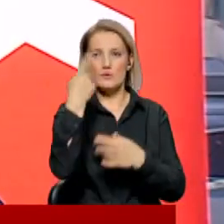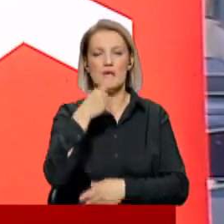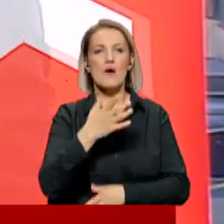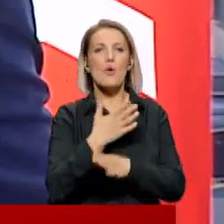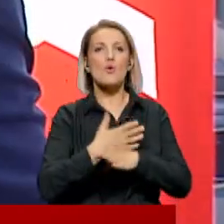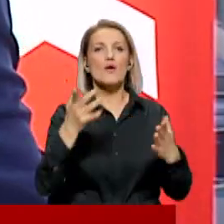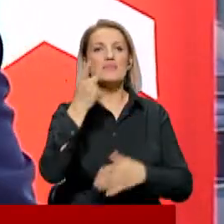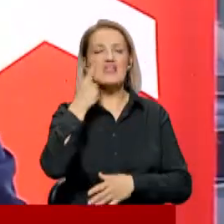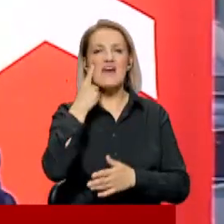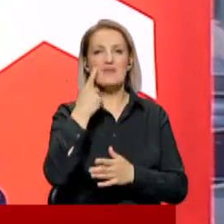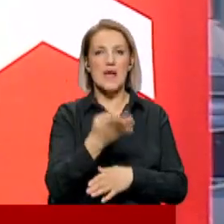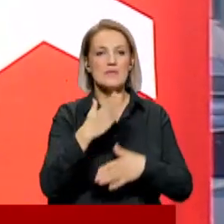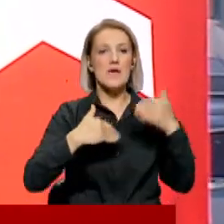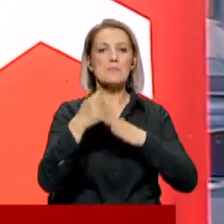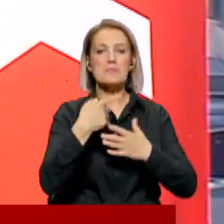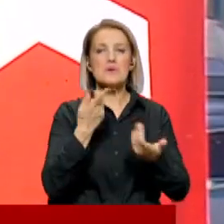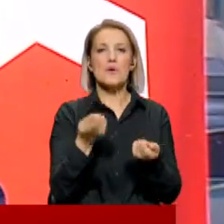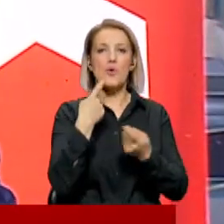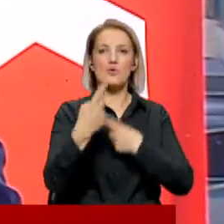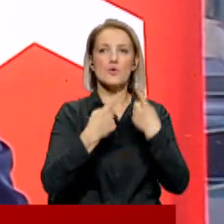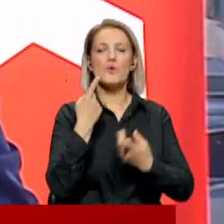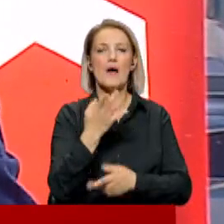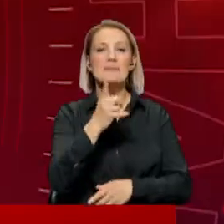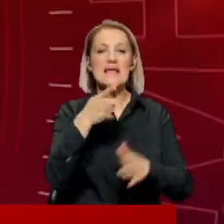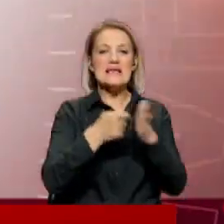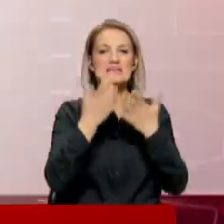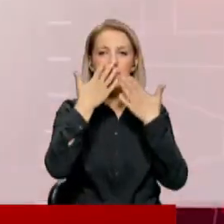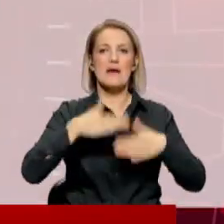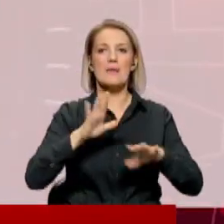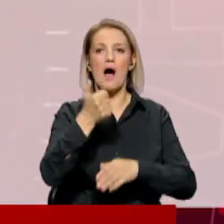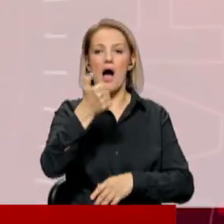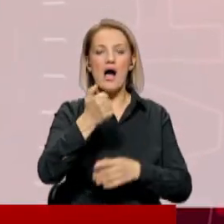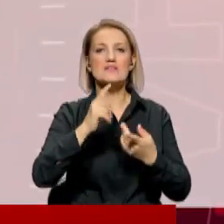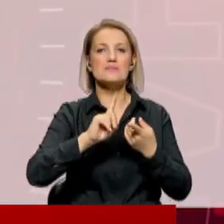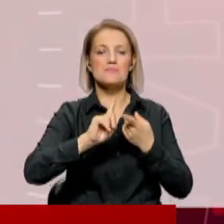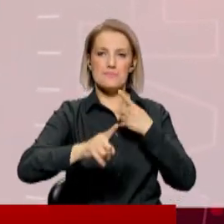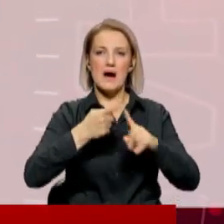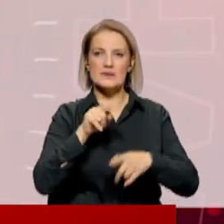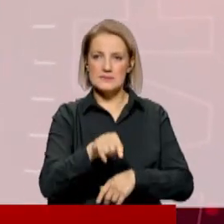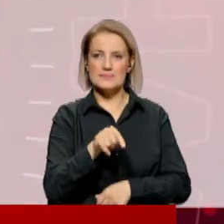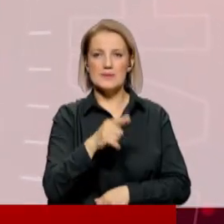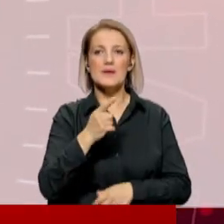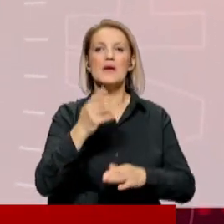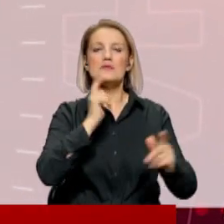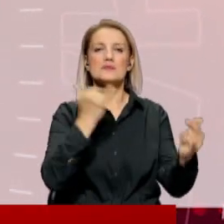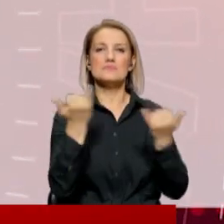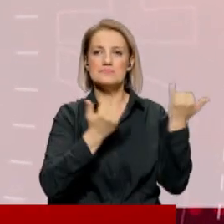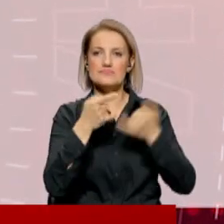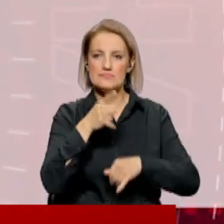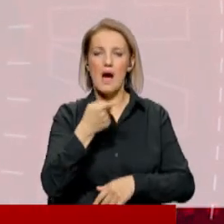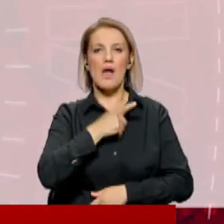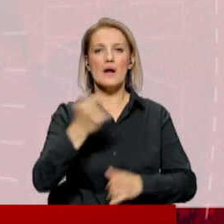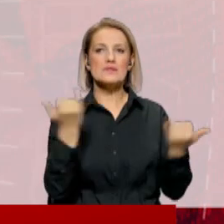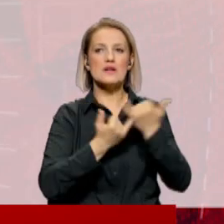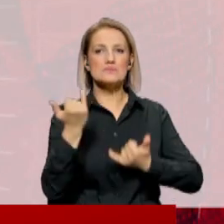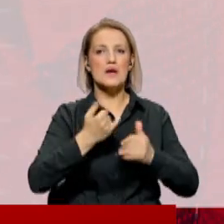yapısını çalışıyoruz. Kaç ay daha altılı masadan hiç kimse somut isim beklemesin. Altı siyasi partinin istişare mekanizmasını, adaylık